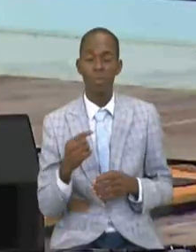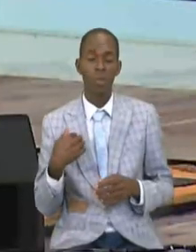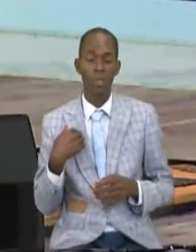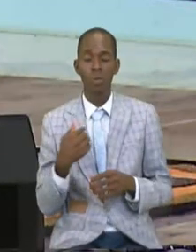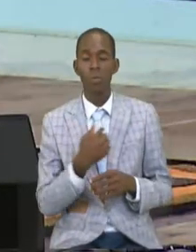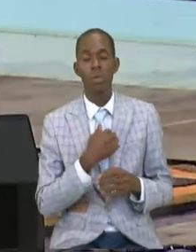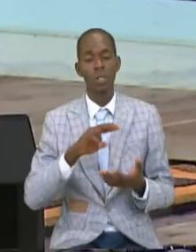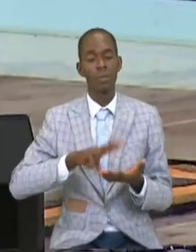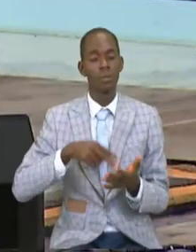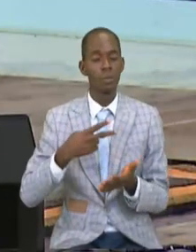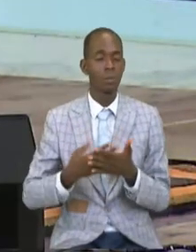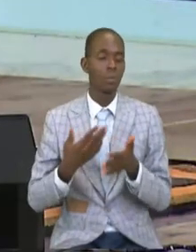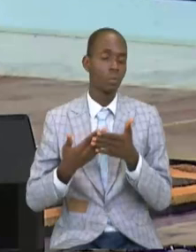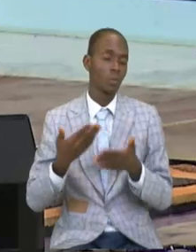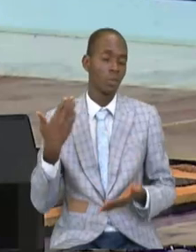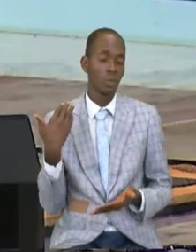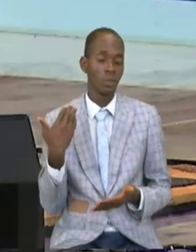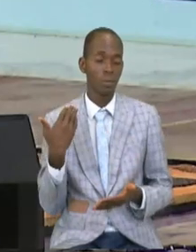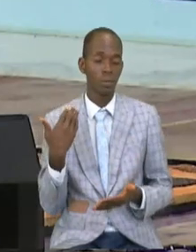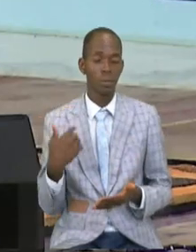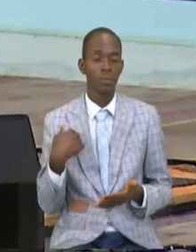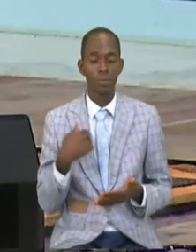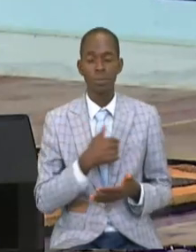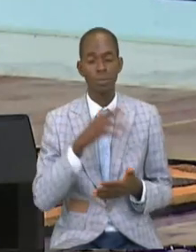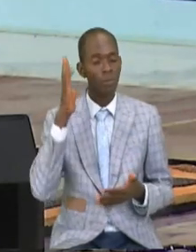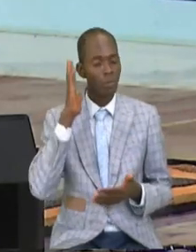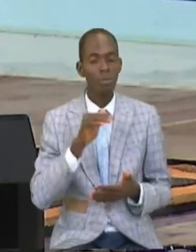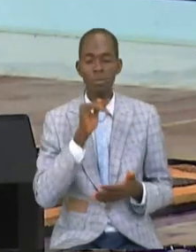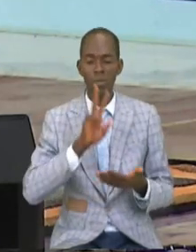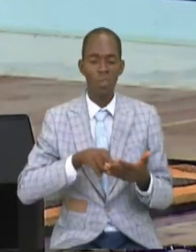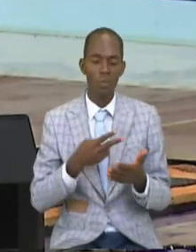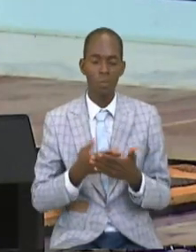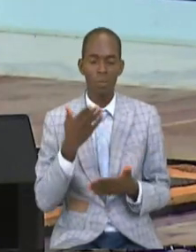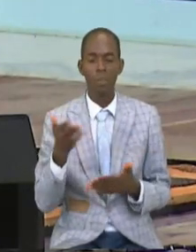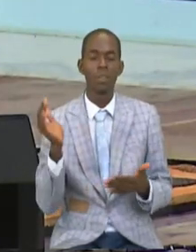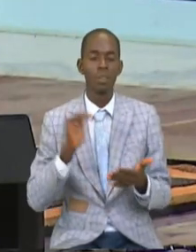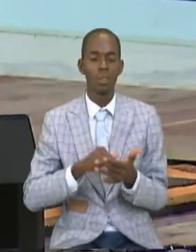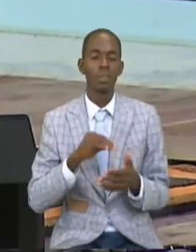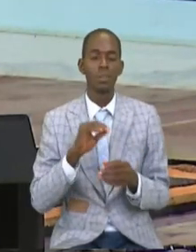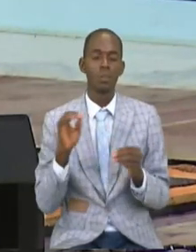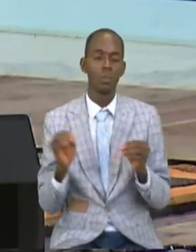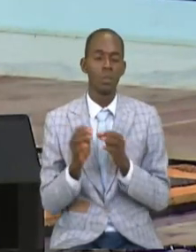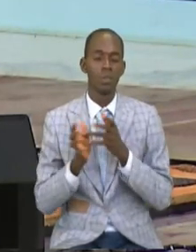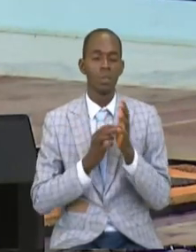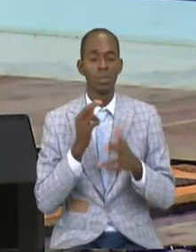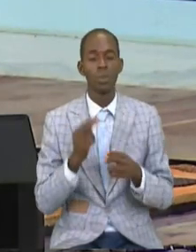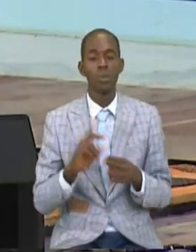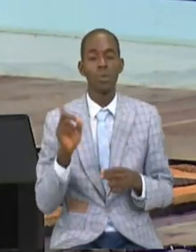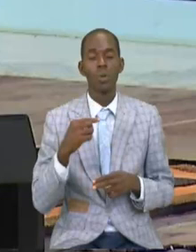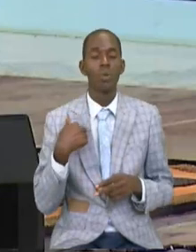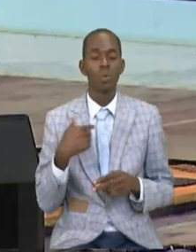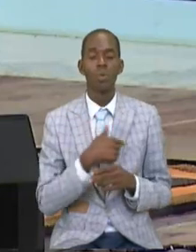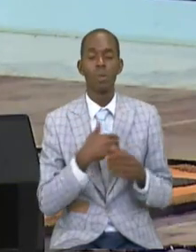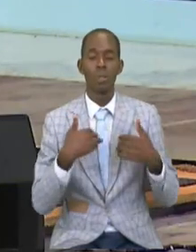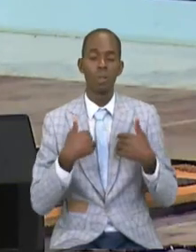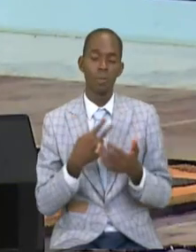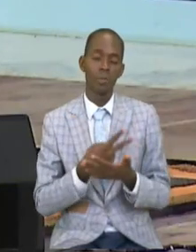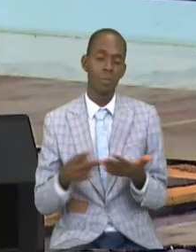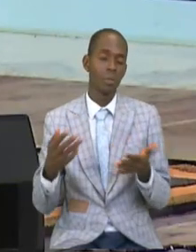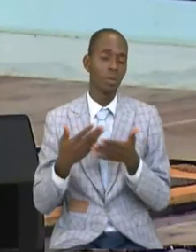Là où nous avons succombé dans le passé, nous n'allons plus tomber là-bas. Là où nous